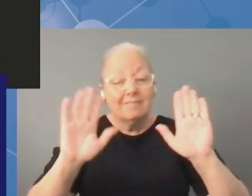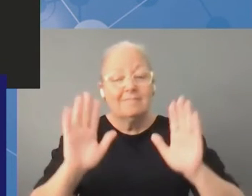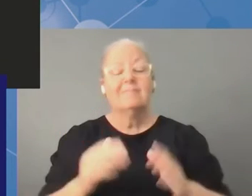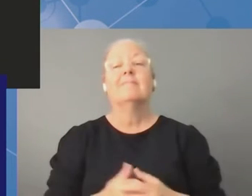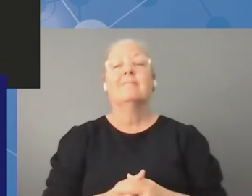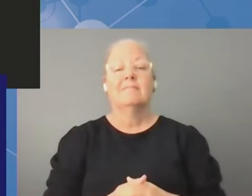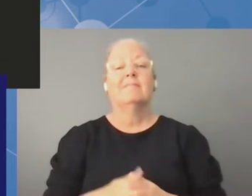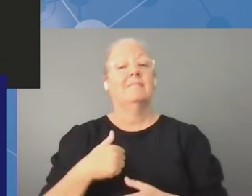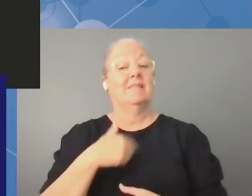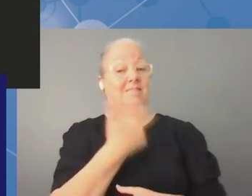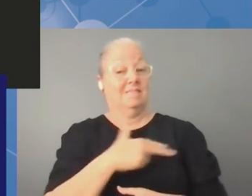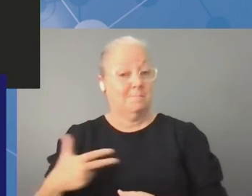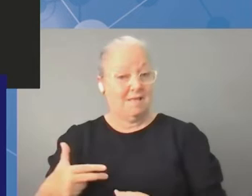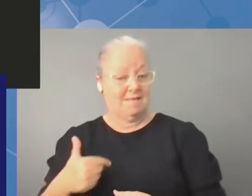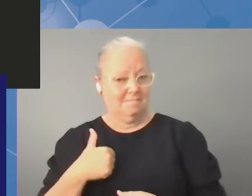с микрофоном.